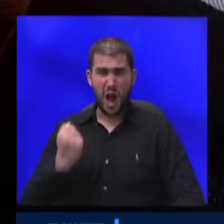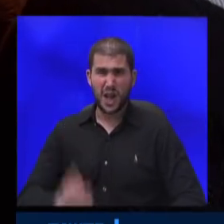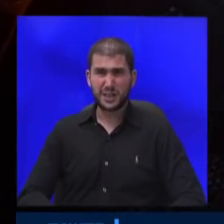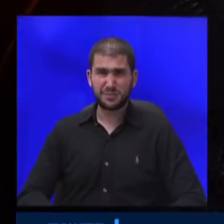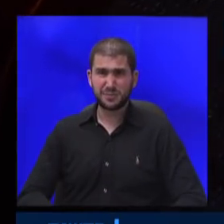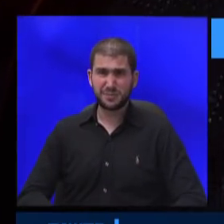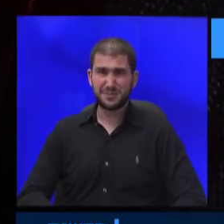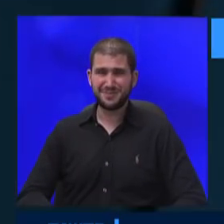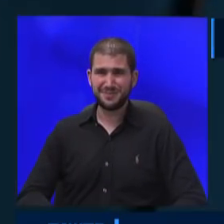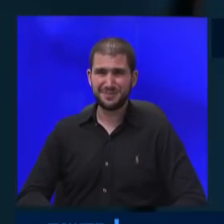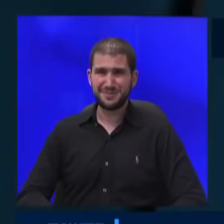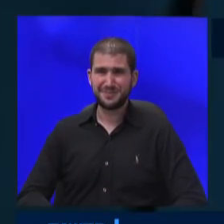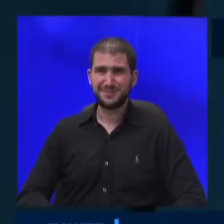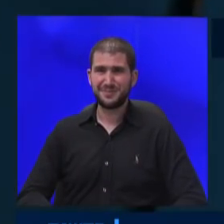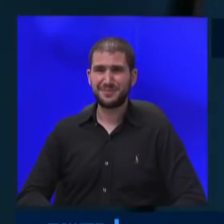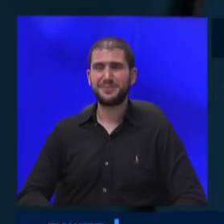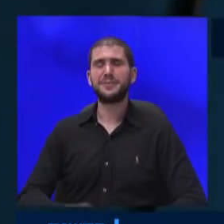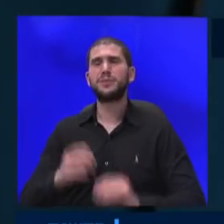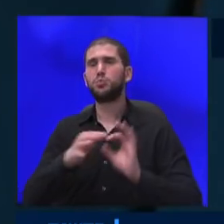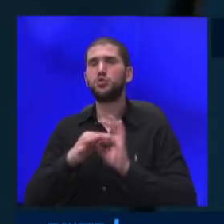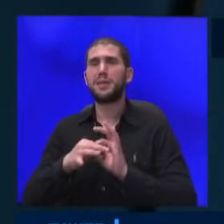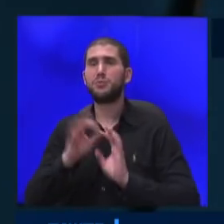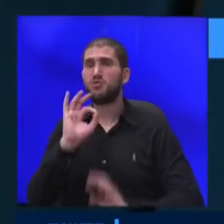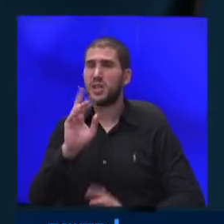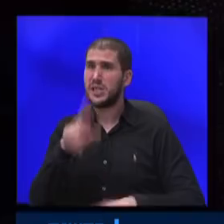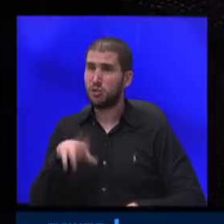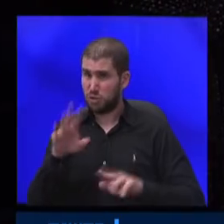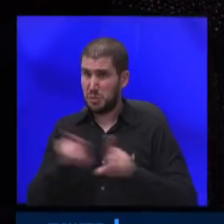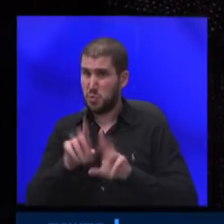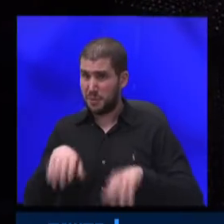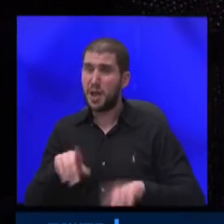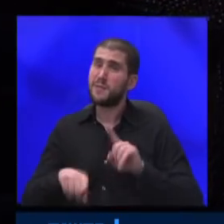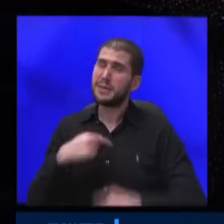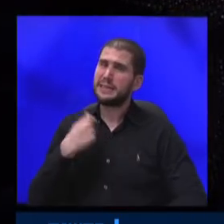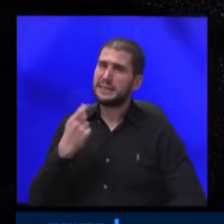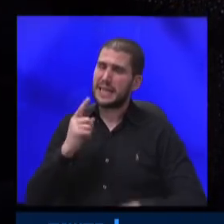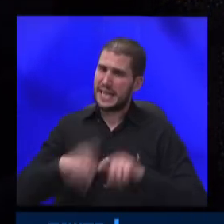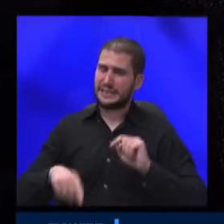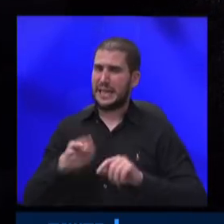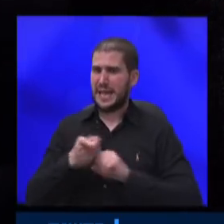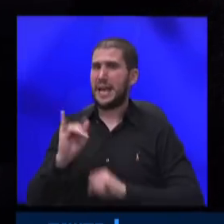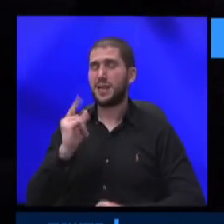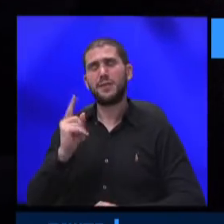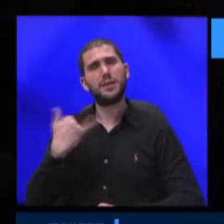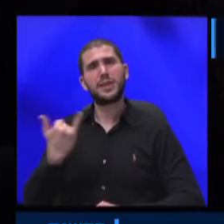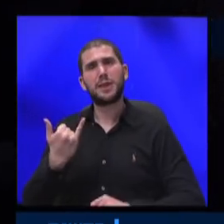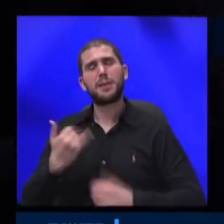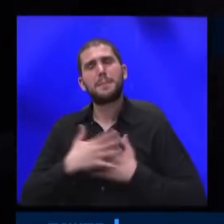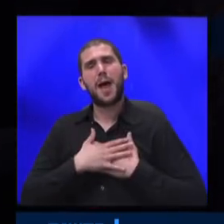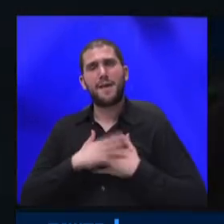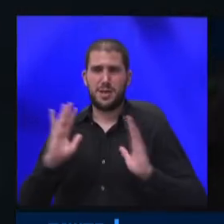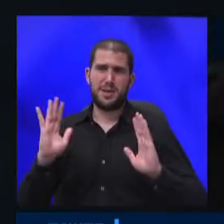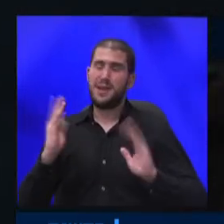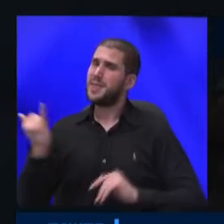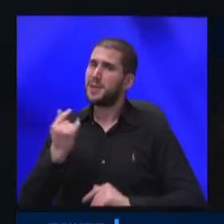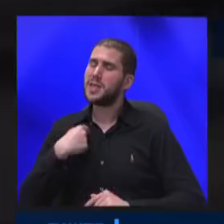קשוחה. משפטי מחץ האלה שלה, יש לך גם כאלה? לפעמים אני קצת גסה, אבל תמיד מאהבה. תמיד,